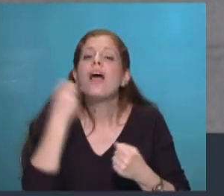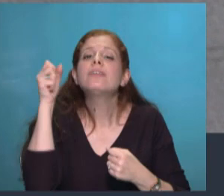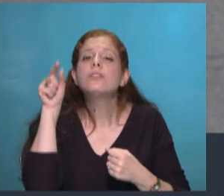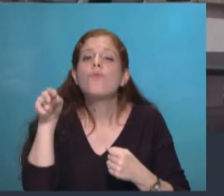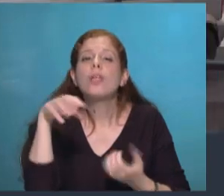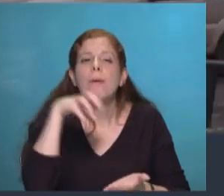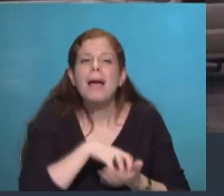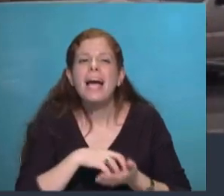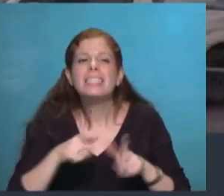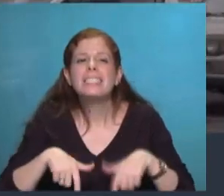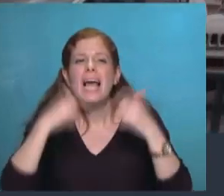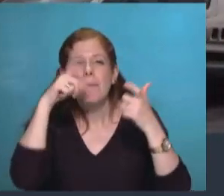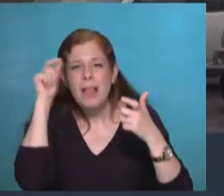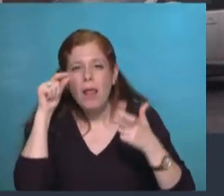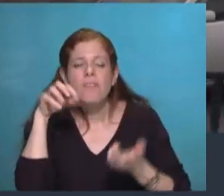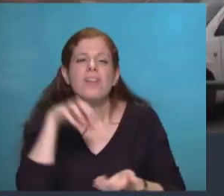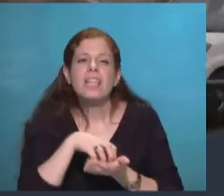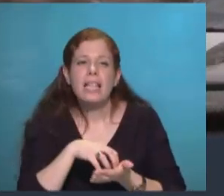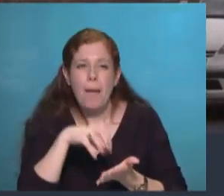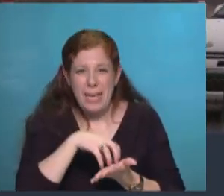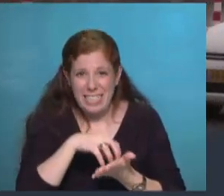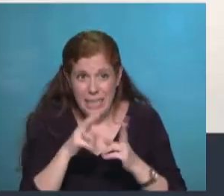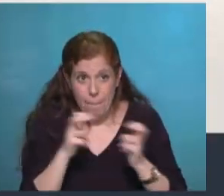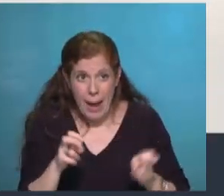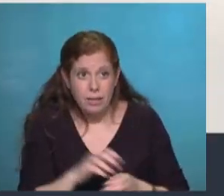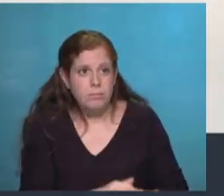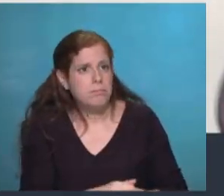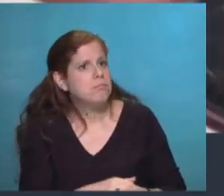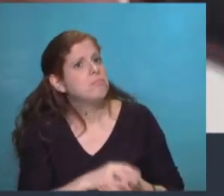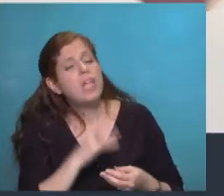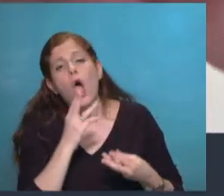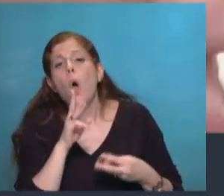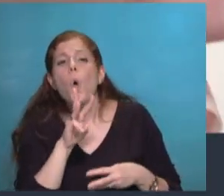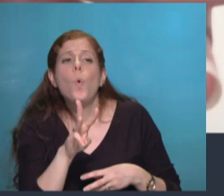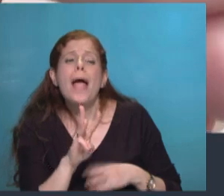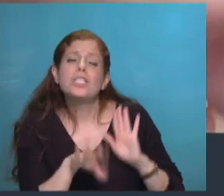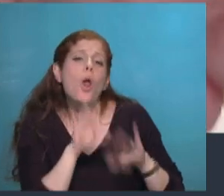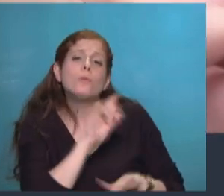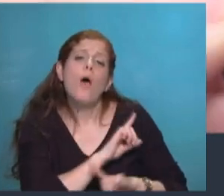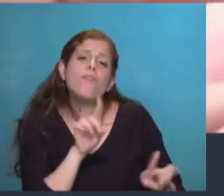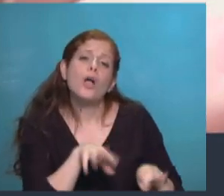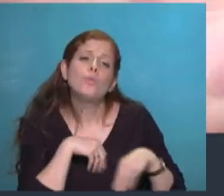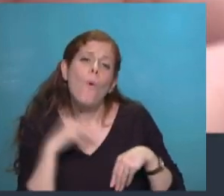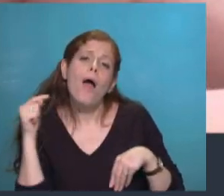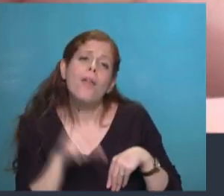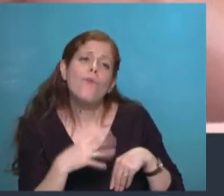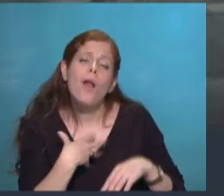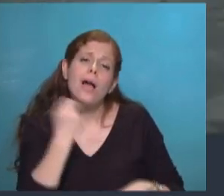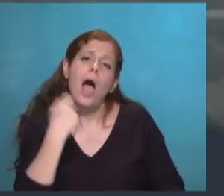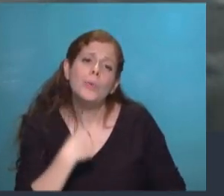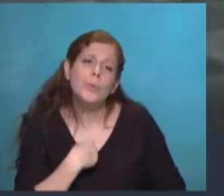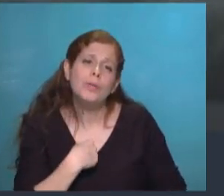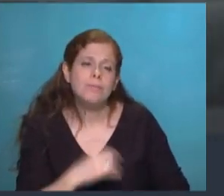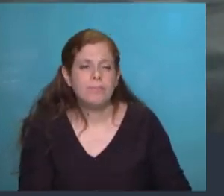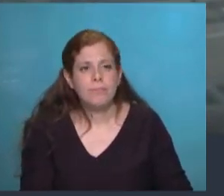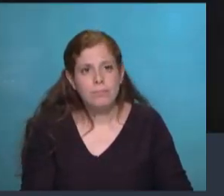עזריאלי בתל אביב לעבר התחנה המרכזית בעיר. נראה שווייז לא מצאו אף נהג שמוכן לבוא לקחת אותי.